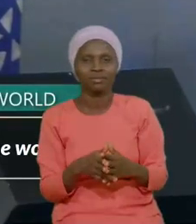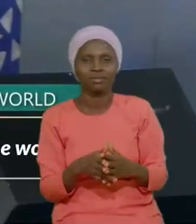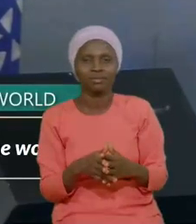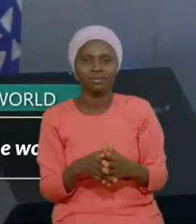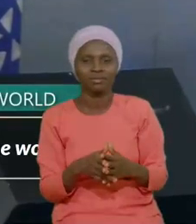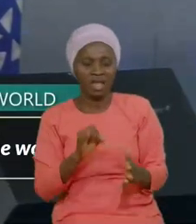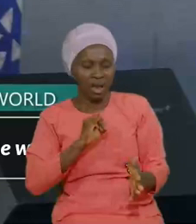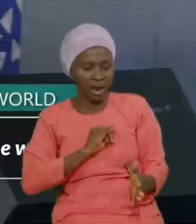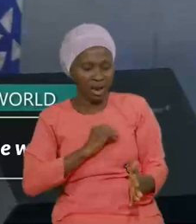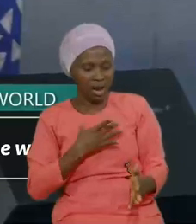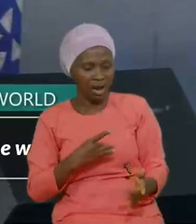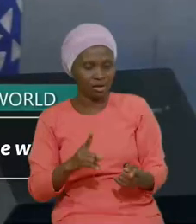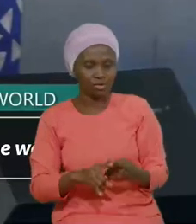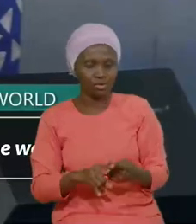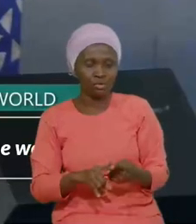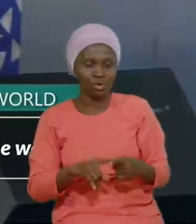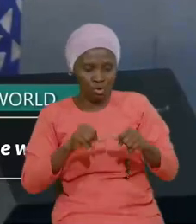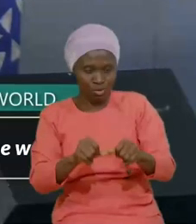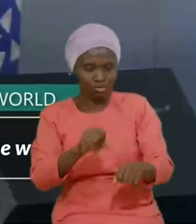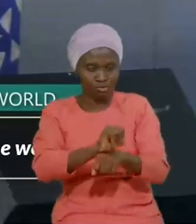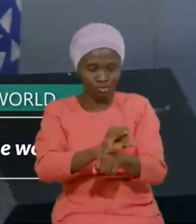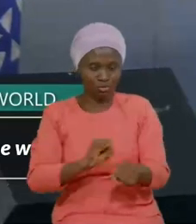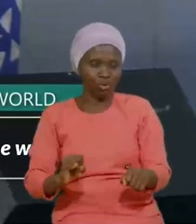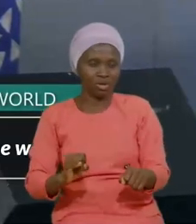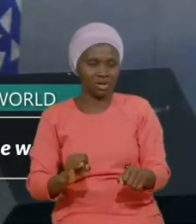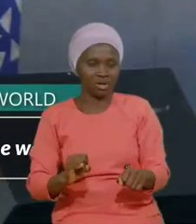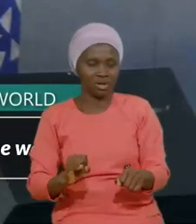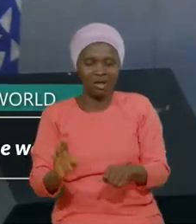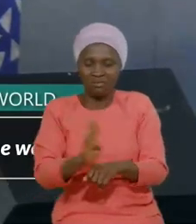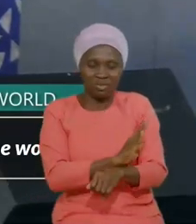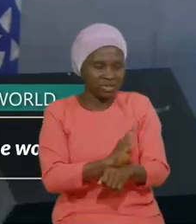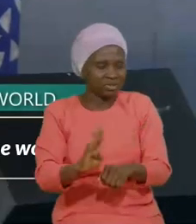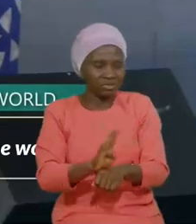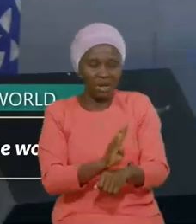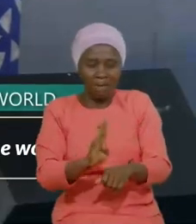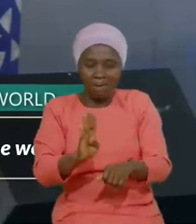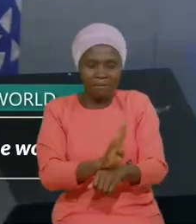Tout ce qui se passe de moi autour de moi, je vais contribuer. Je vais m'occuper.